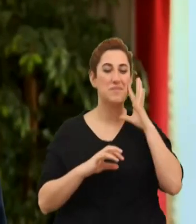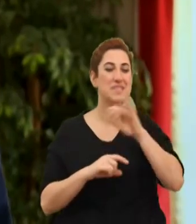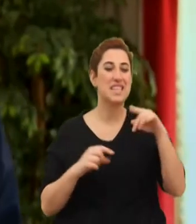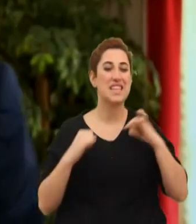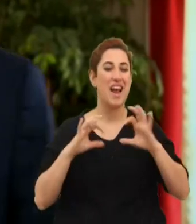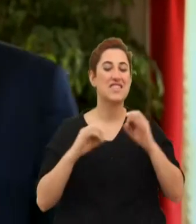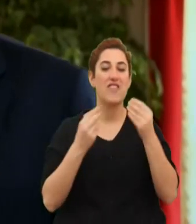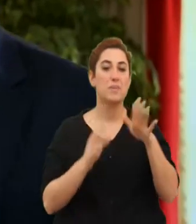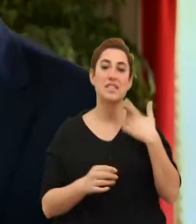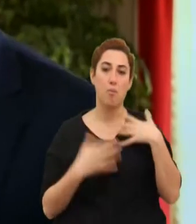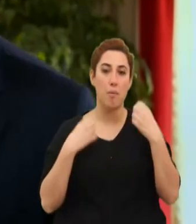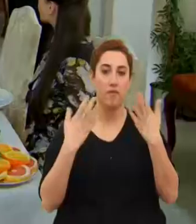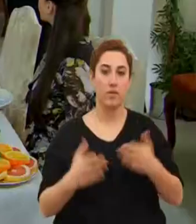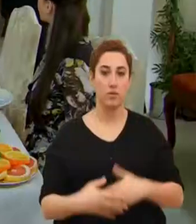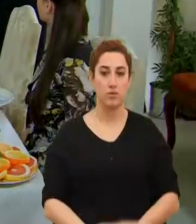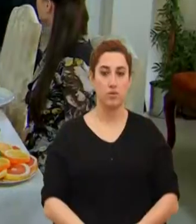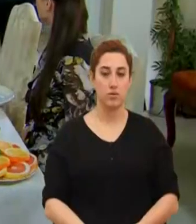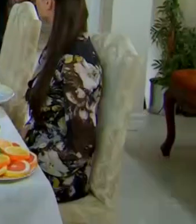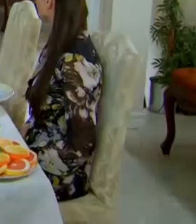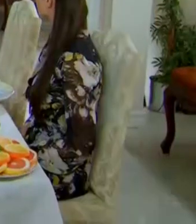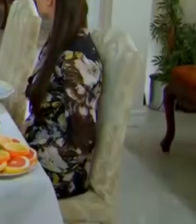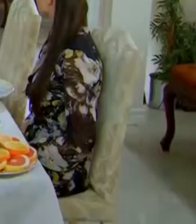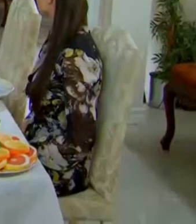huzurunu kaçırmak istemiyorum. Afiyet olsun.